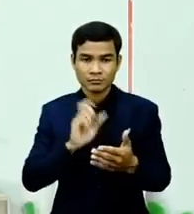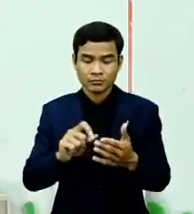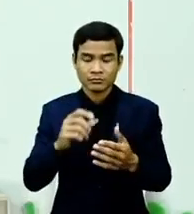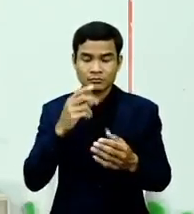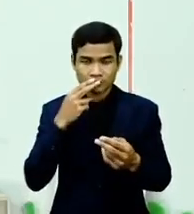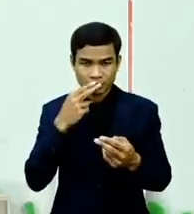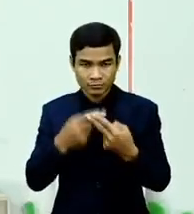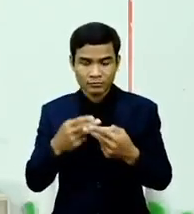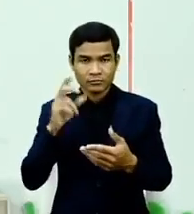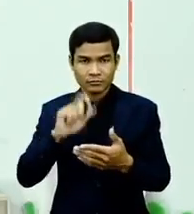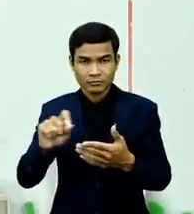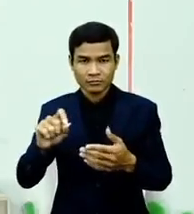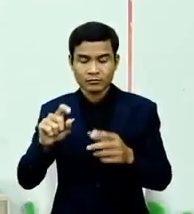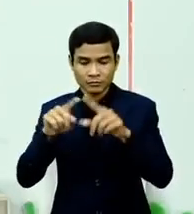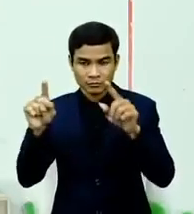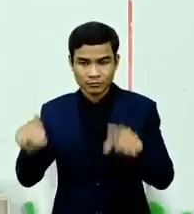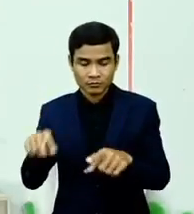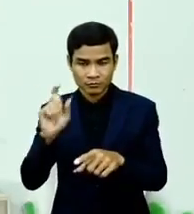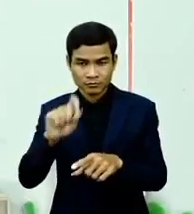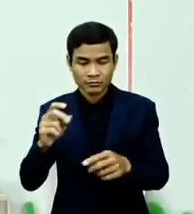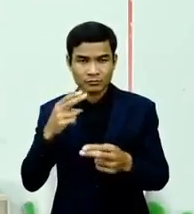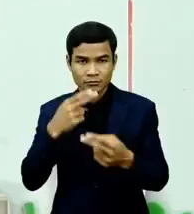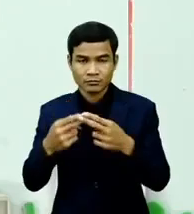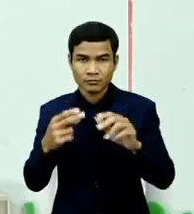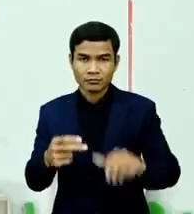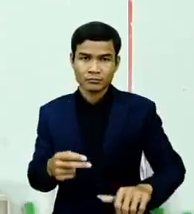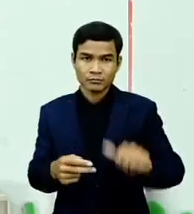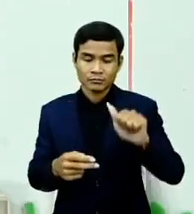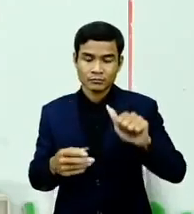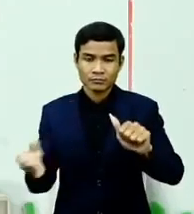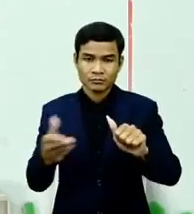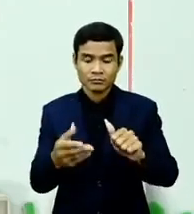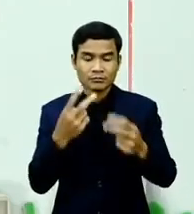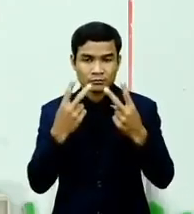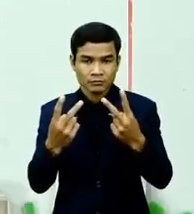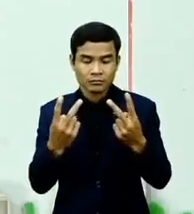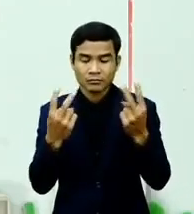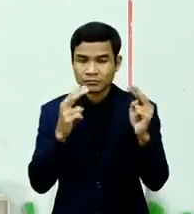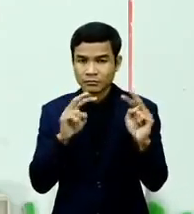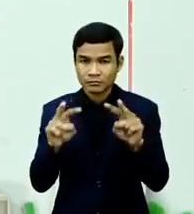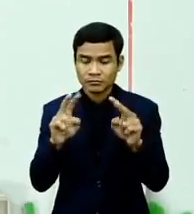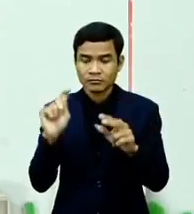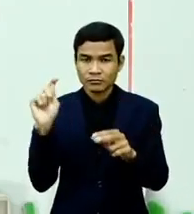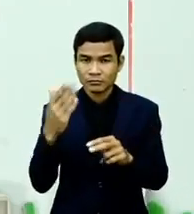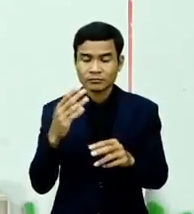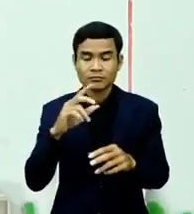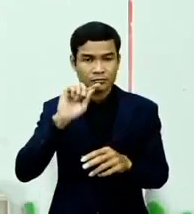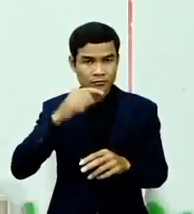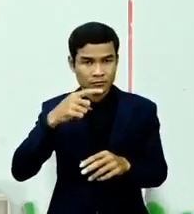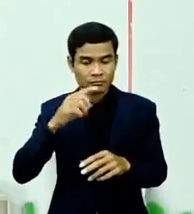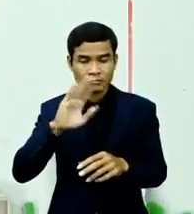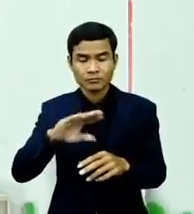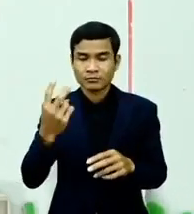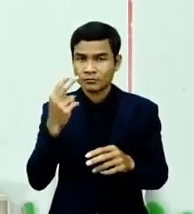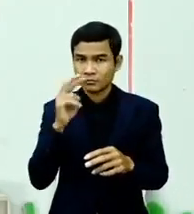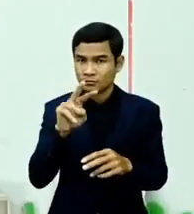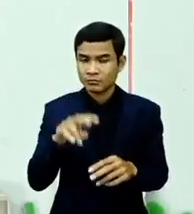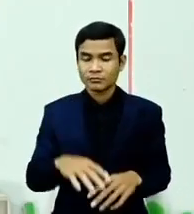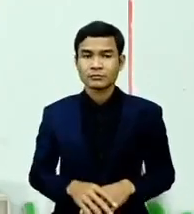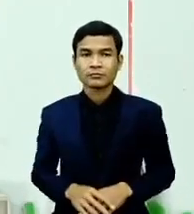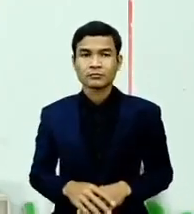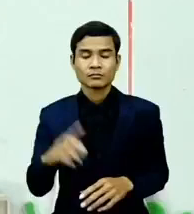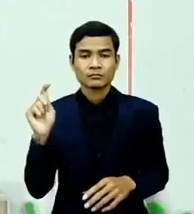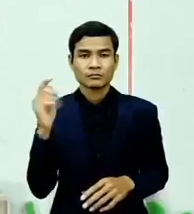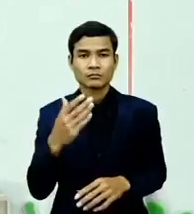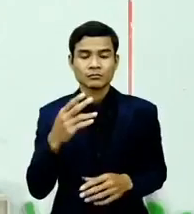ចំឡើយដាក់នៅលើក្តារឈ្នួនរបស់កូនទាំងអស់គ្នាដោយកូនសង្កេតទៅលើរូបពោតចាតោះចាប់